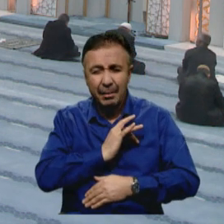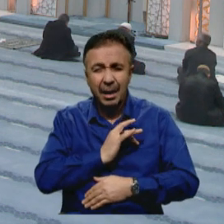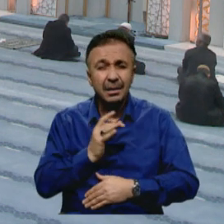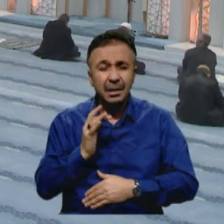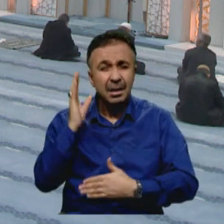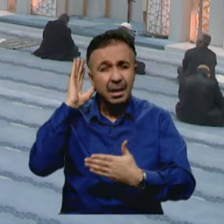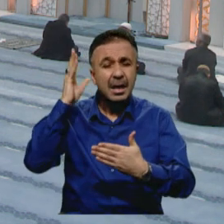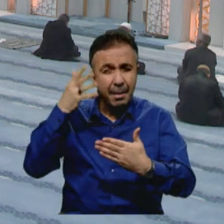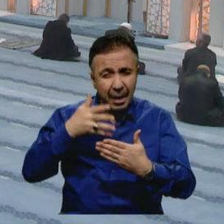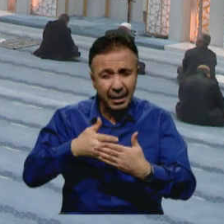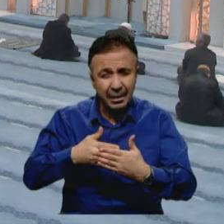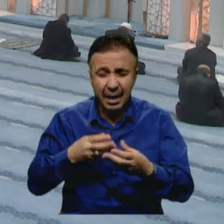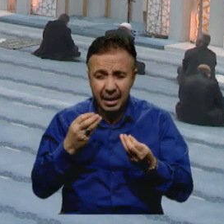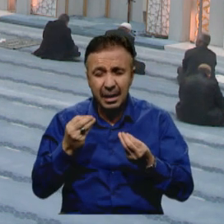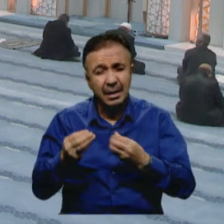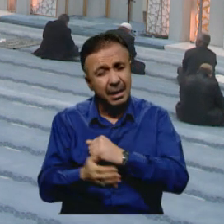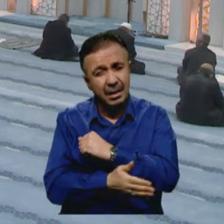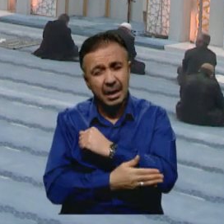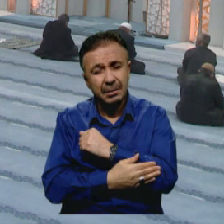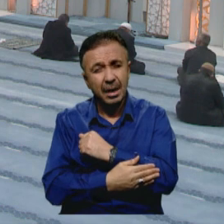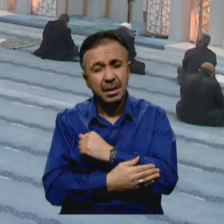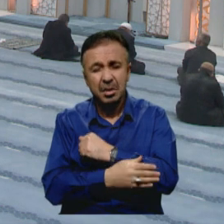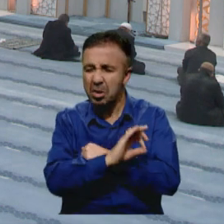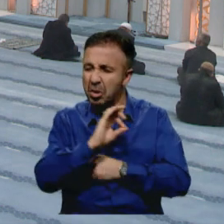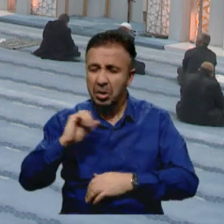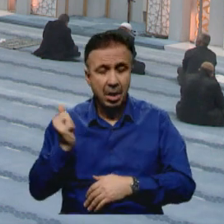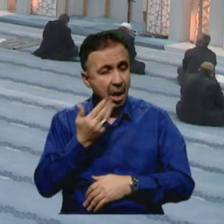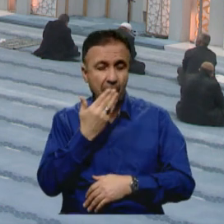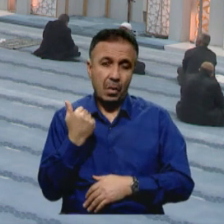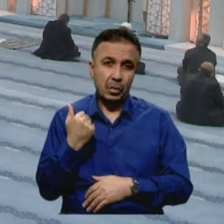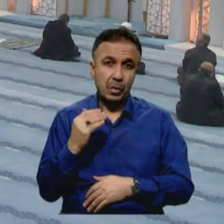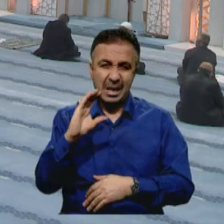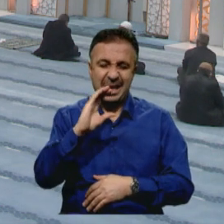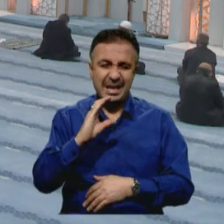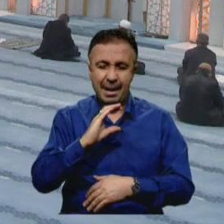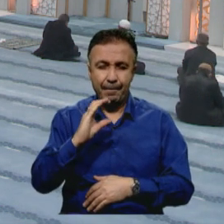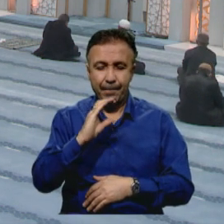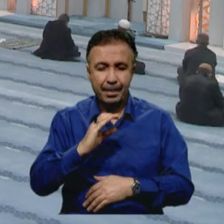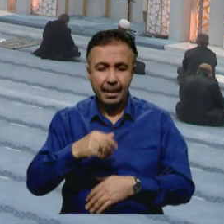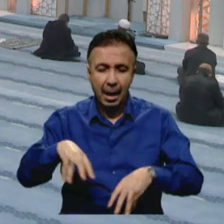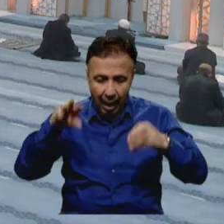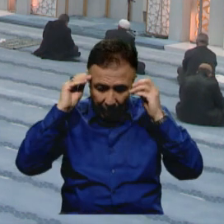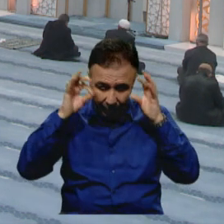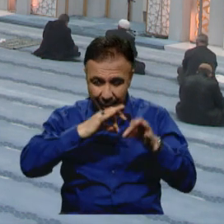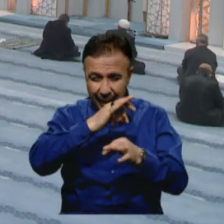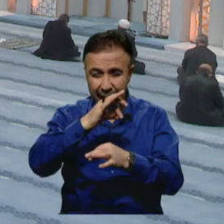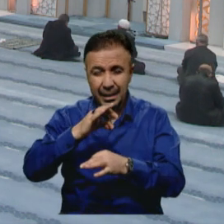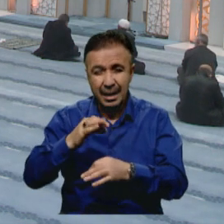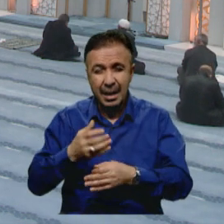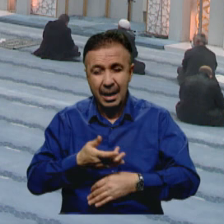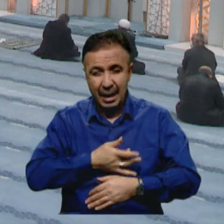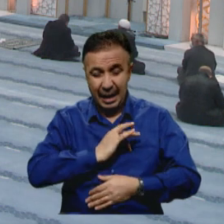ibadetlerin ve hayır hasenatların herhangi bir değeri olmaz. İslam alimleri ihlas kavramını